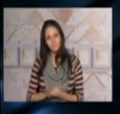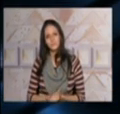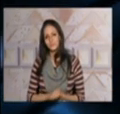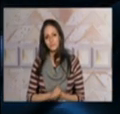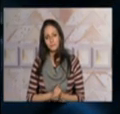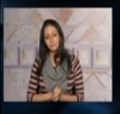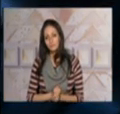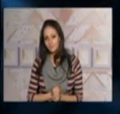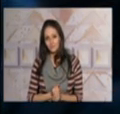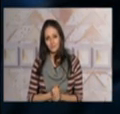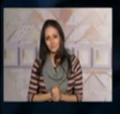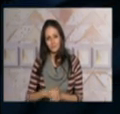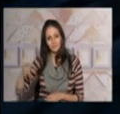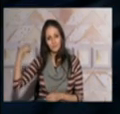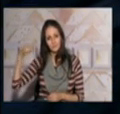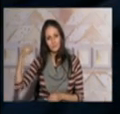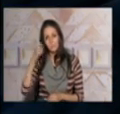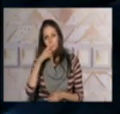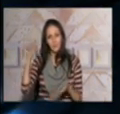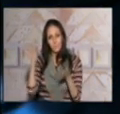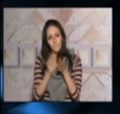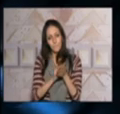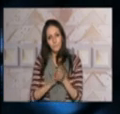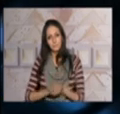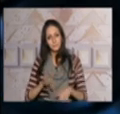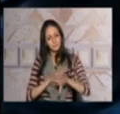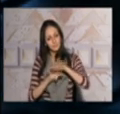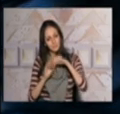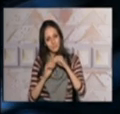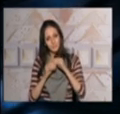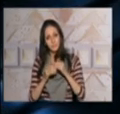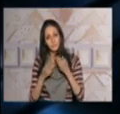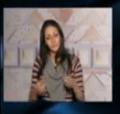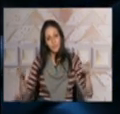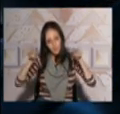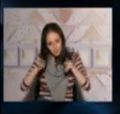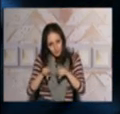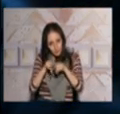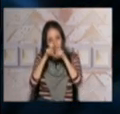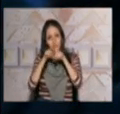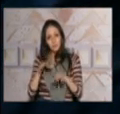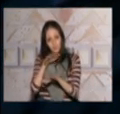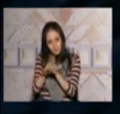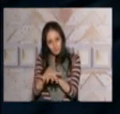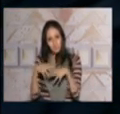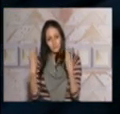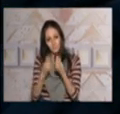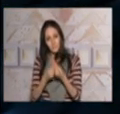فندم حاليا هو الوزارة أين بعملية دمج ما بين السياحة الترفيهية والشاطئية والسياحة